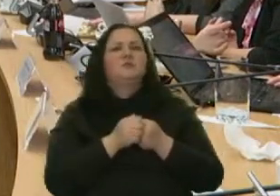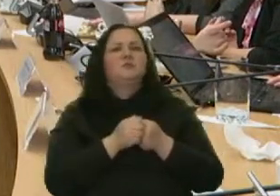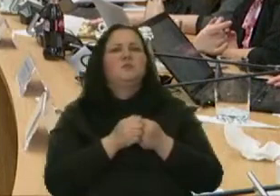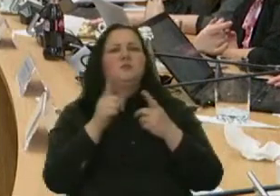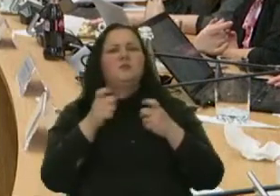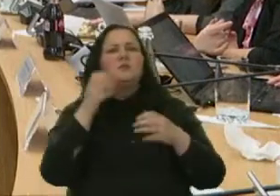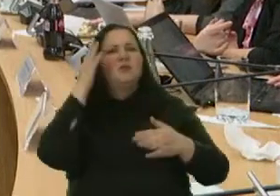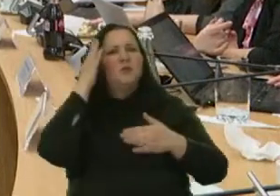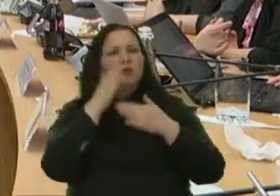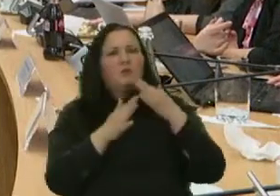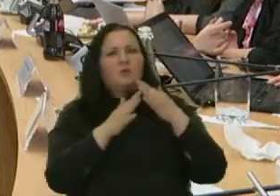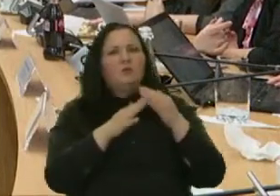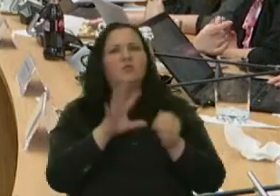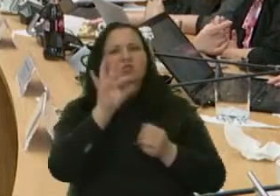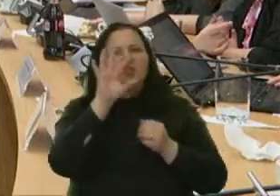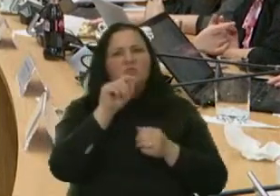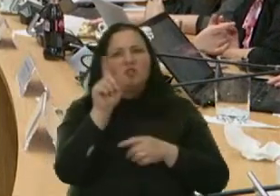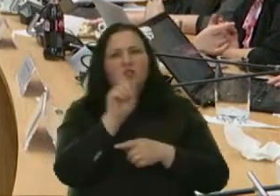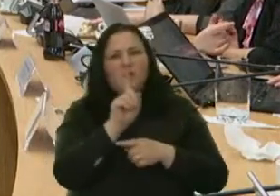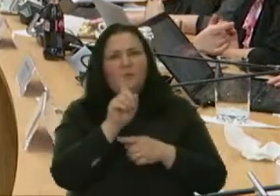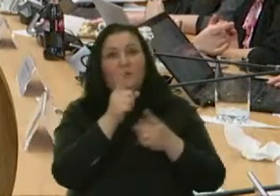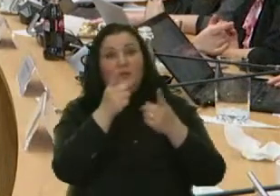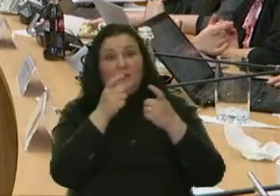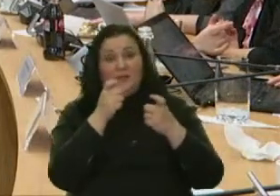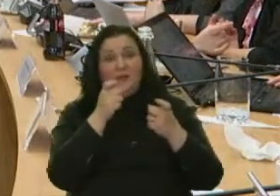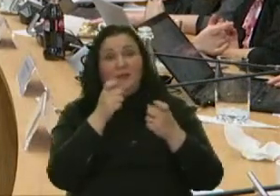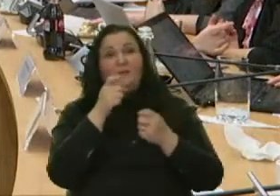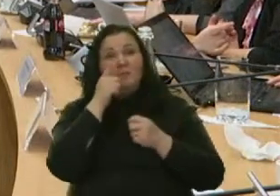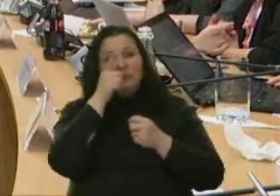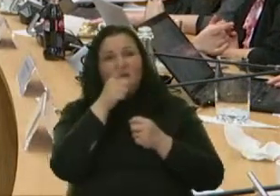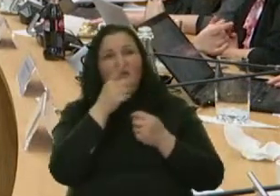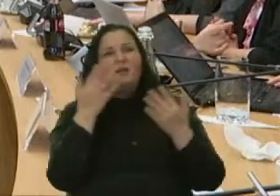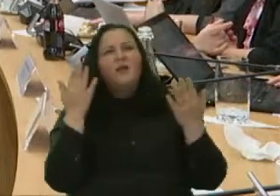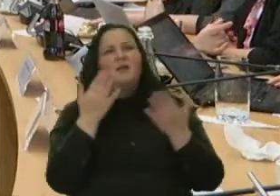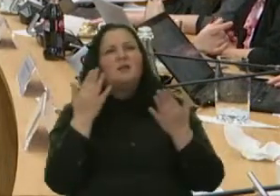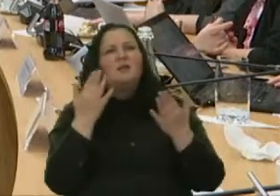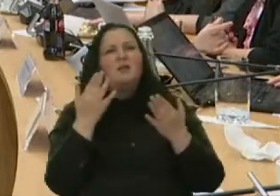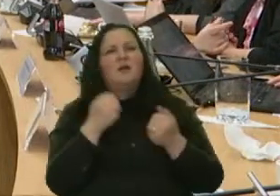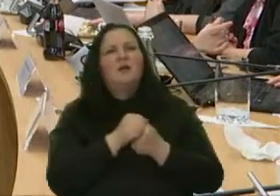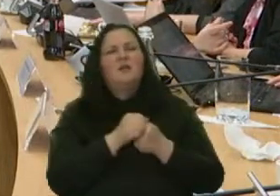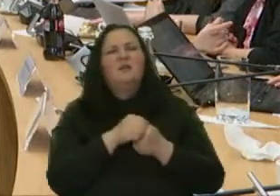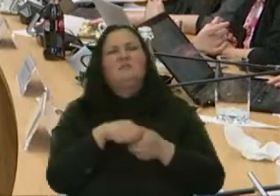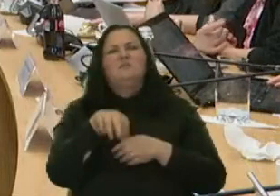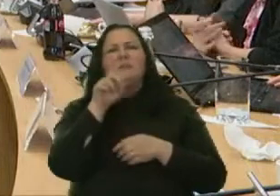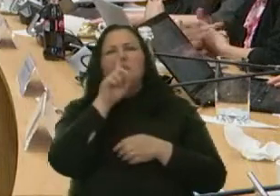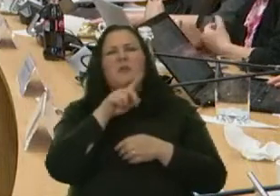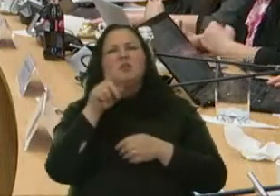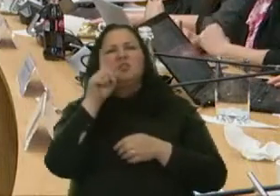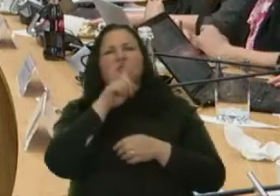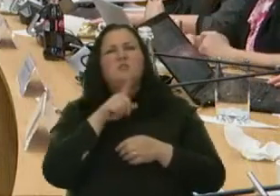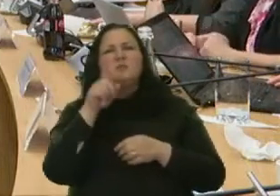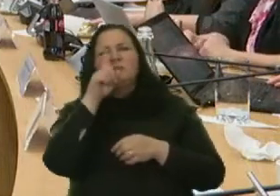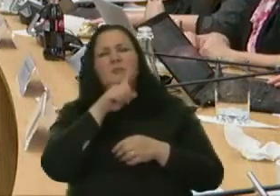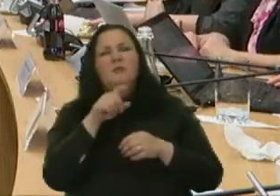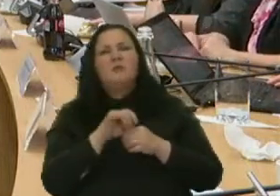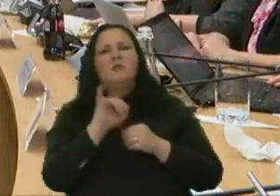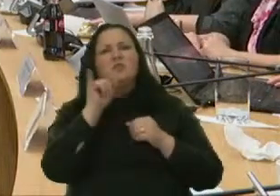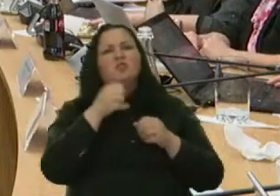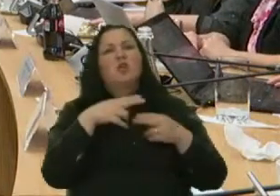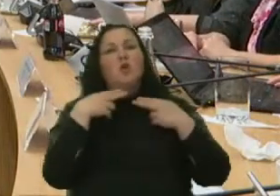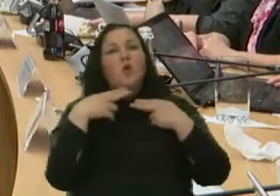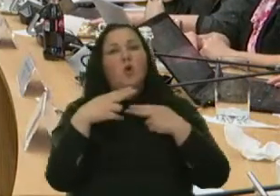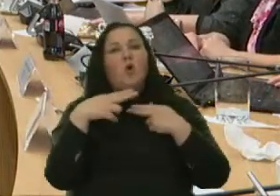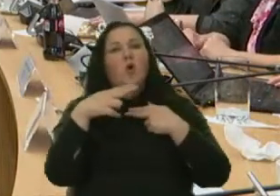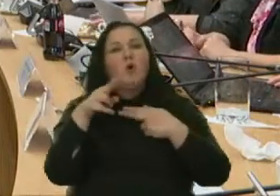în ultimele 50 de minute din partea dumneavoastră în care chiar ne îmbătați cu apă rece și înc